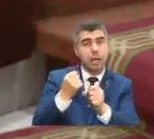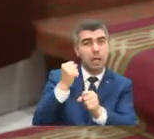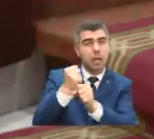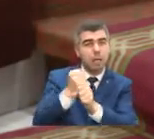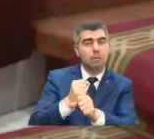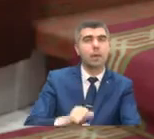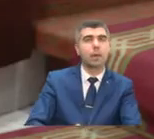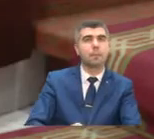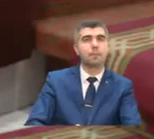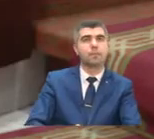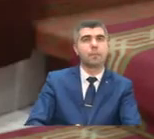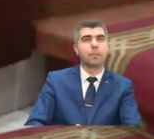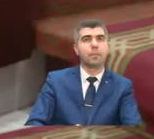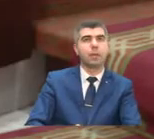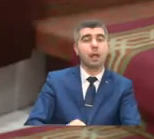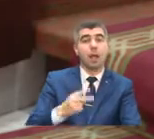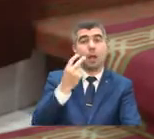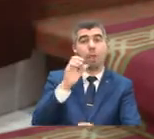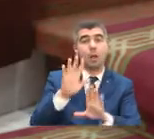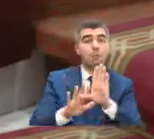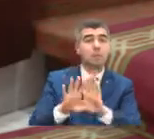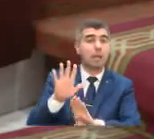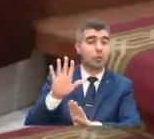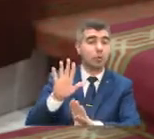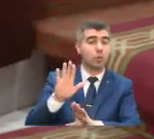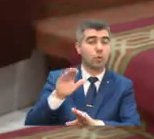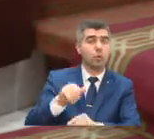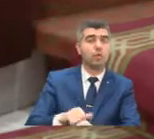اس 2015